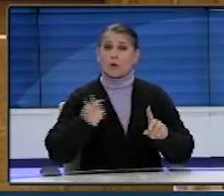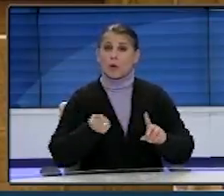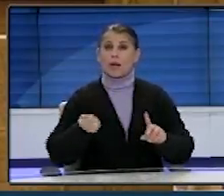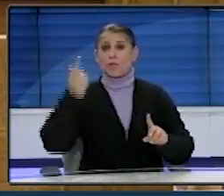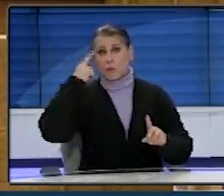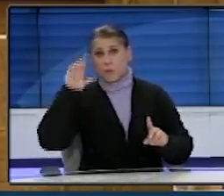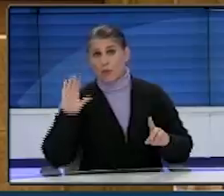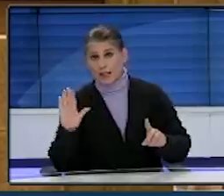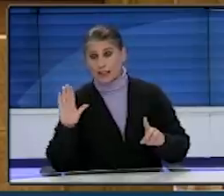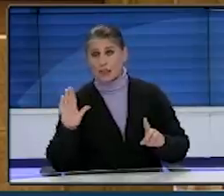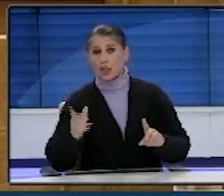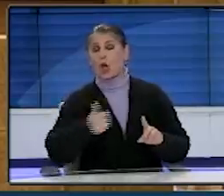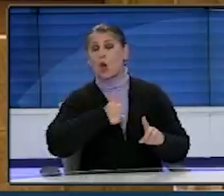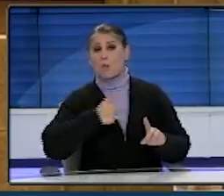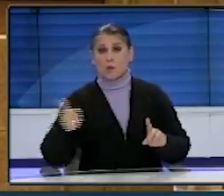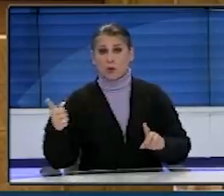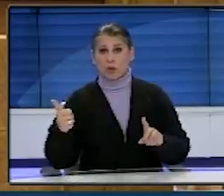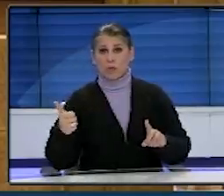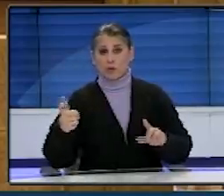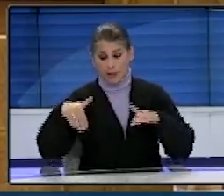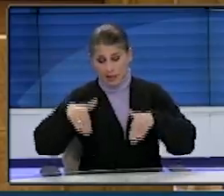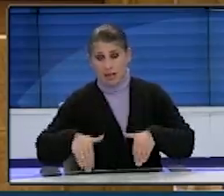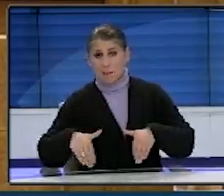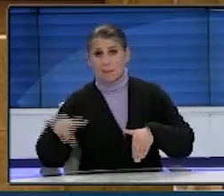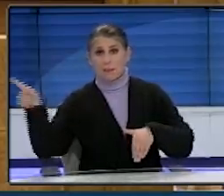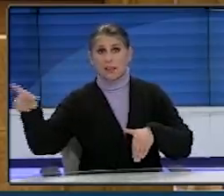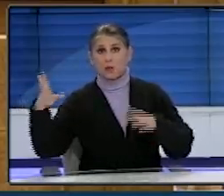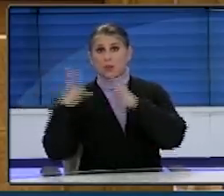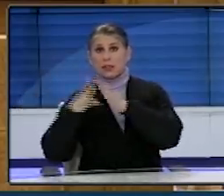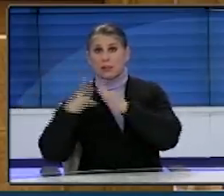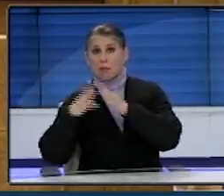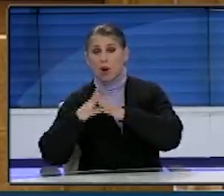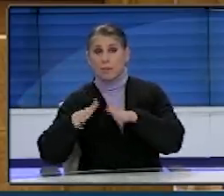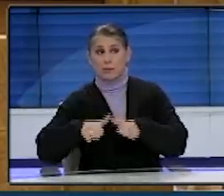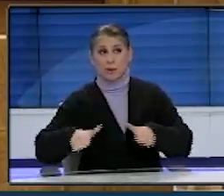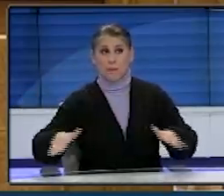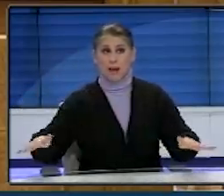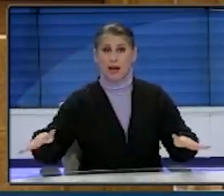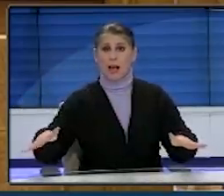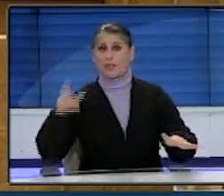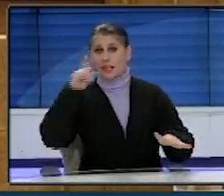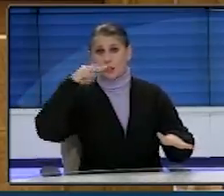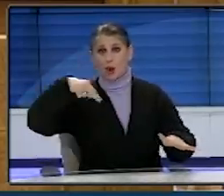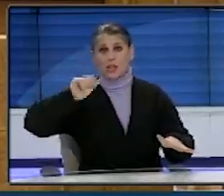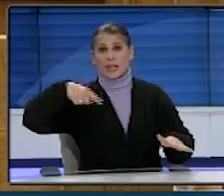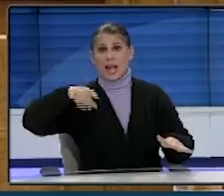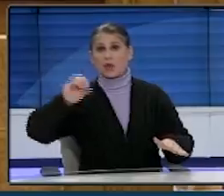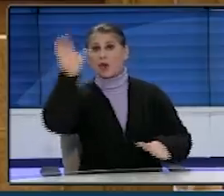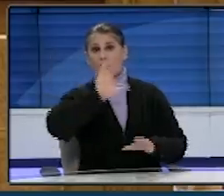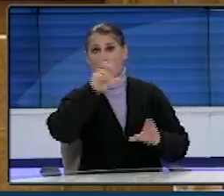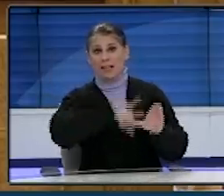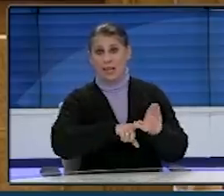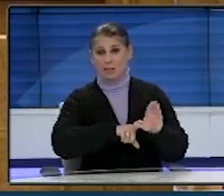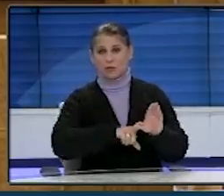πως δεν ξέρουν, μόνο και μόνο για να υπηρετούν την πολεμική προπαγάνδα υπέρ του ΝΑΤΟ και της Ευρωπαϊκής